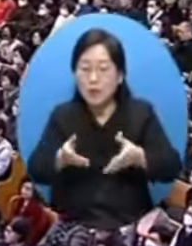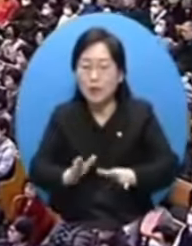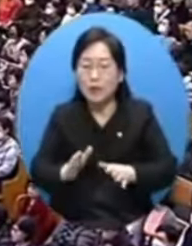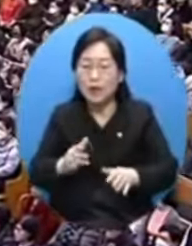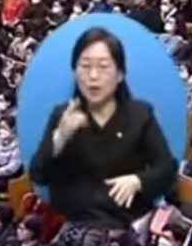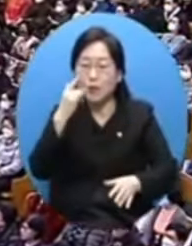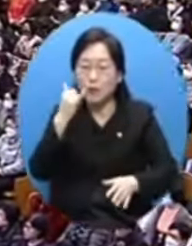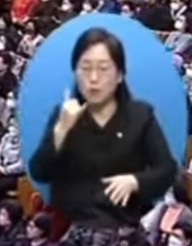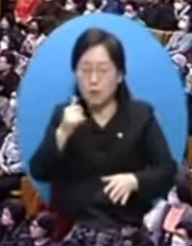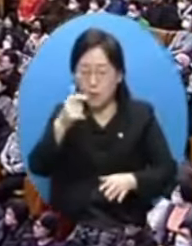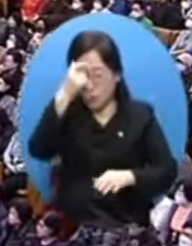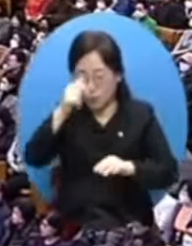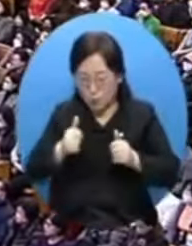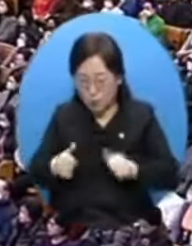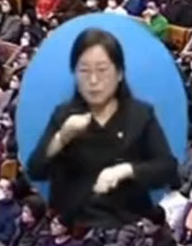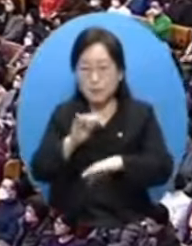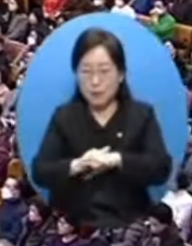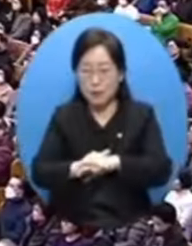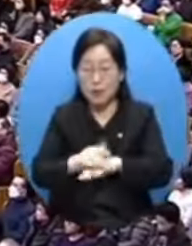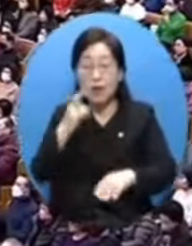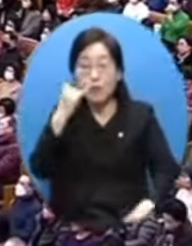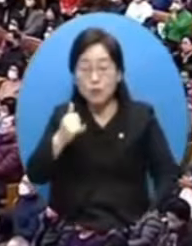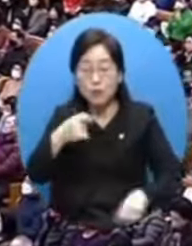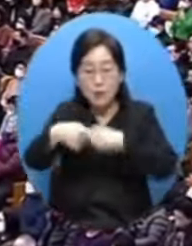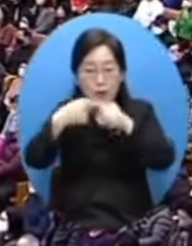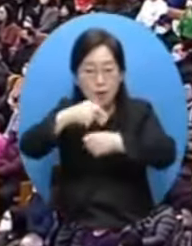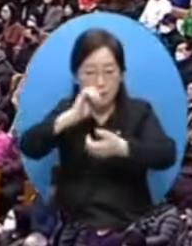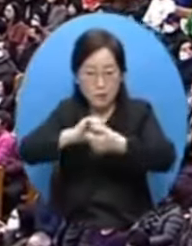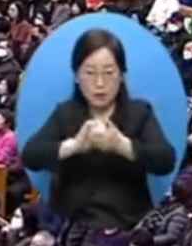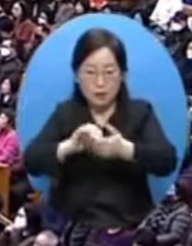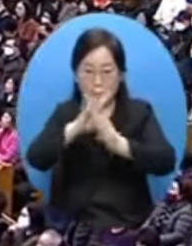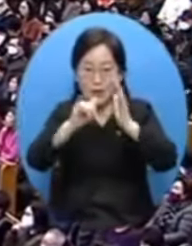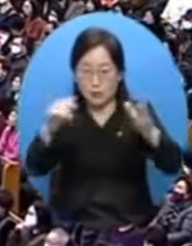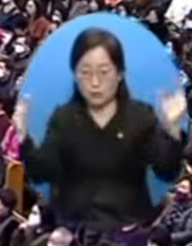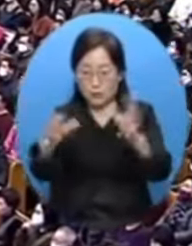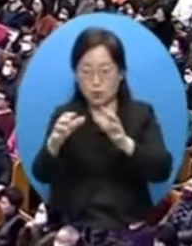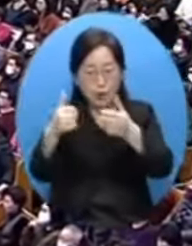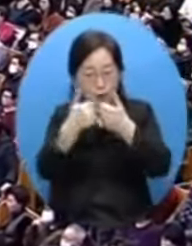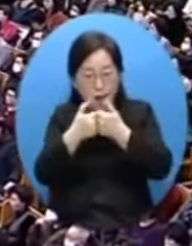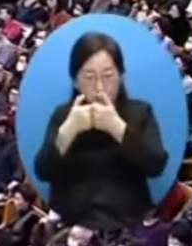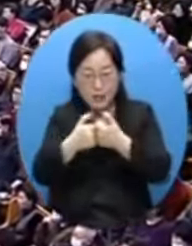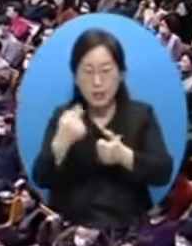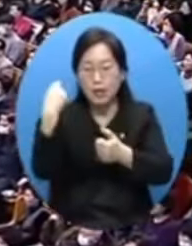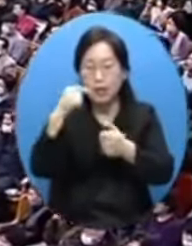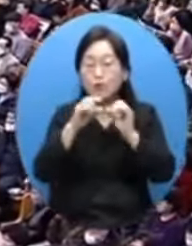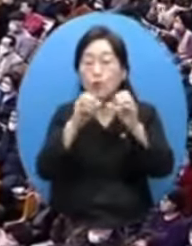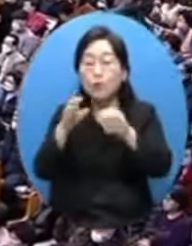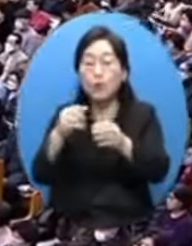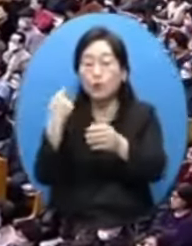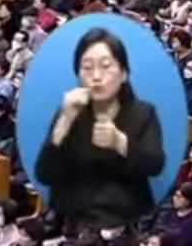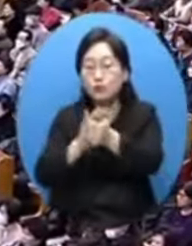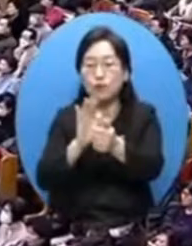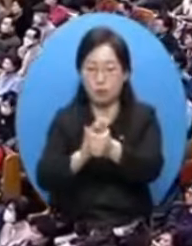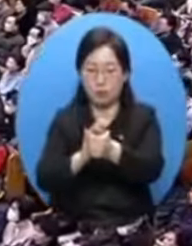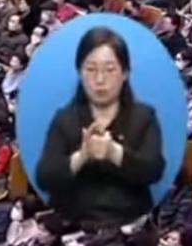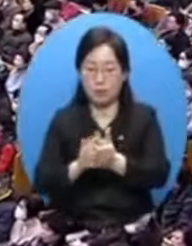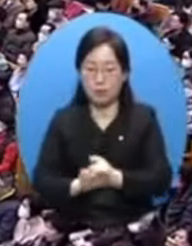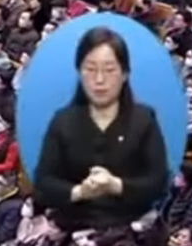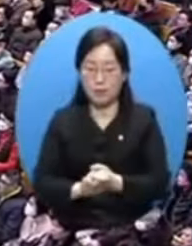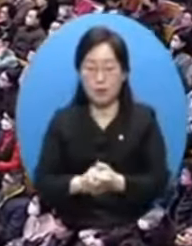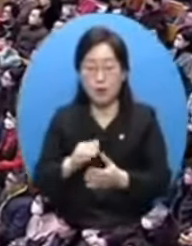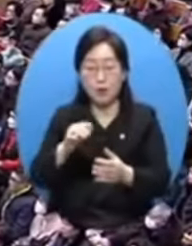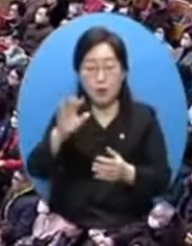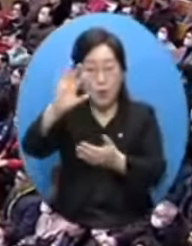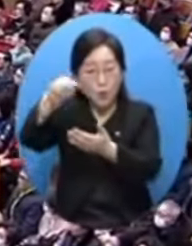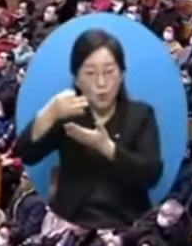안에서 자라났습니다 그런데 부모님은 매년 가족 회를 열어서 선교사님들을 후원합니다 그